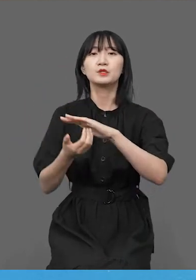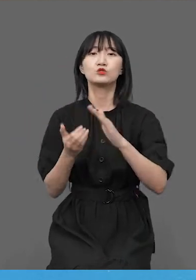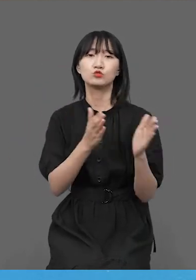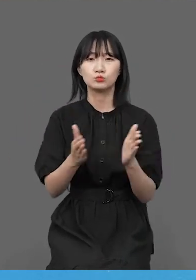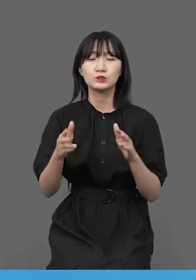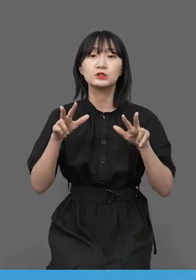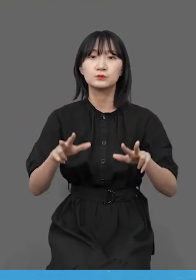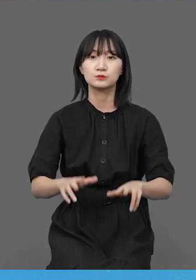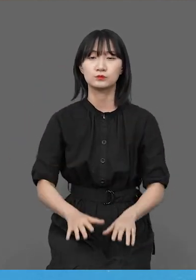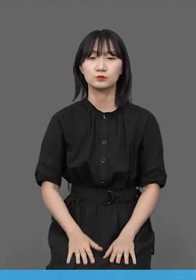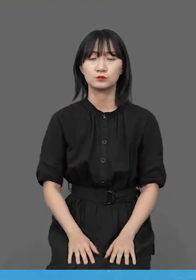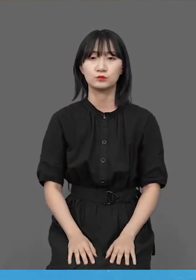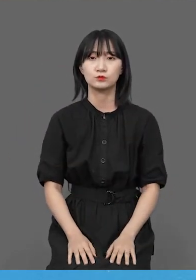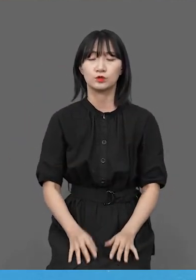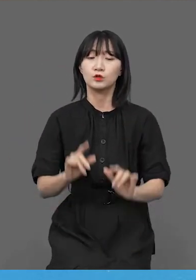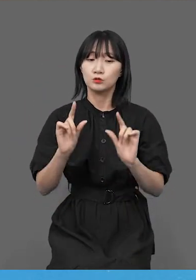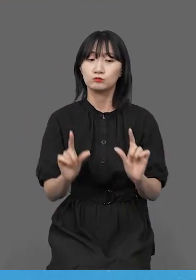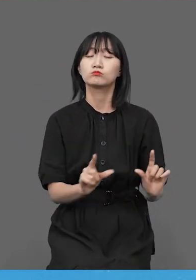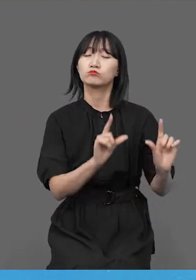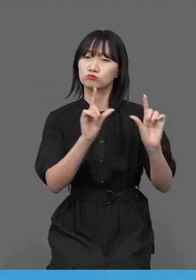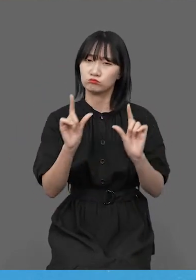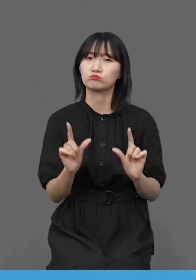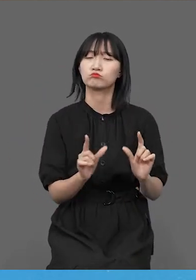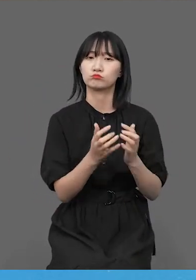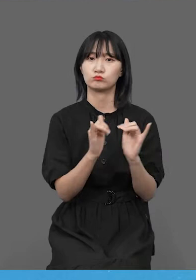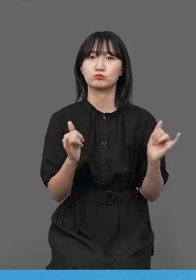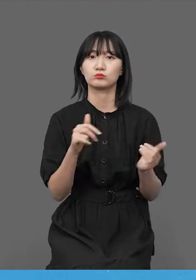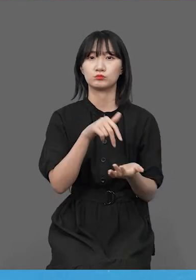삶이고 나그네와 같이 살아가는 삶이다.